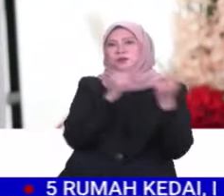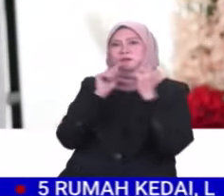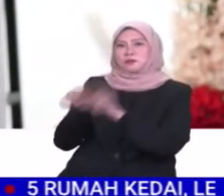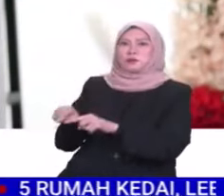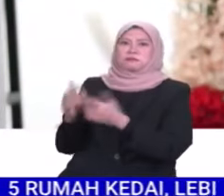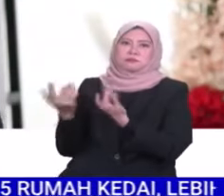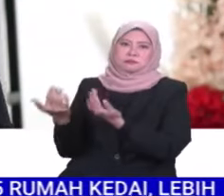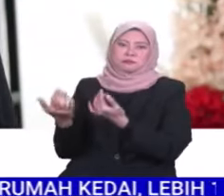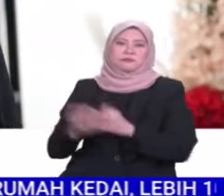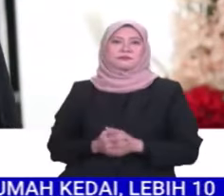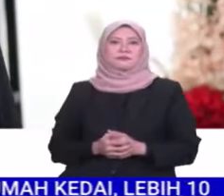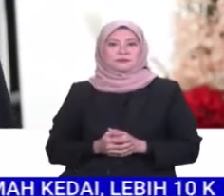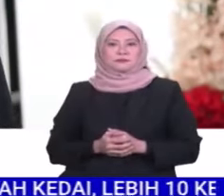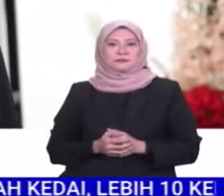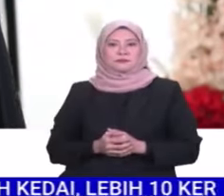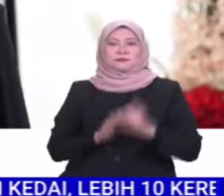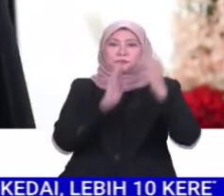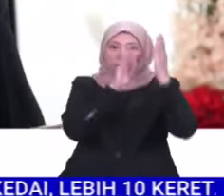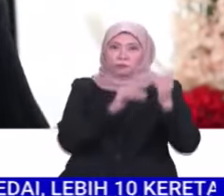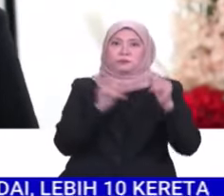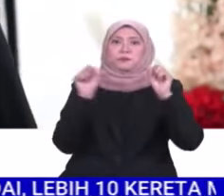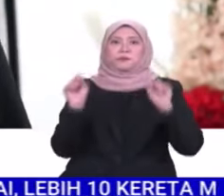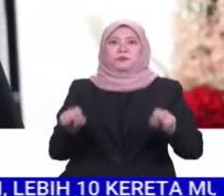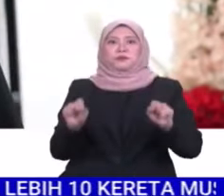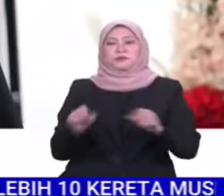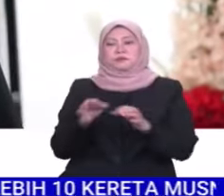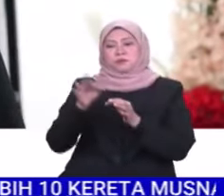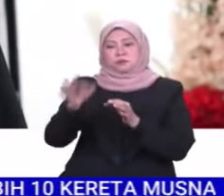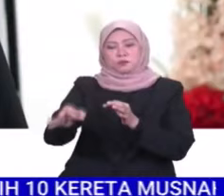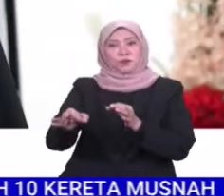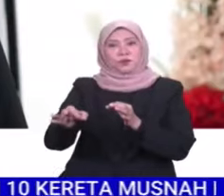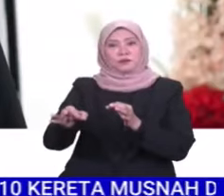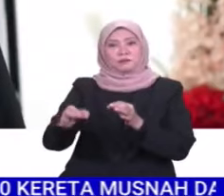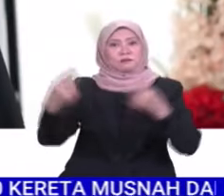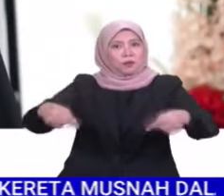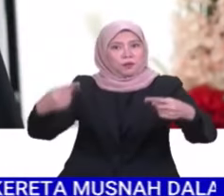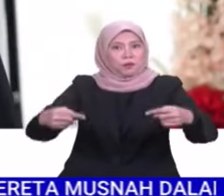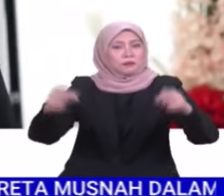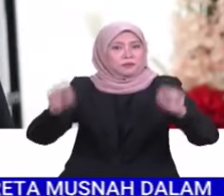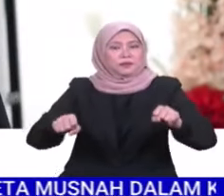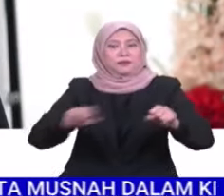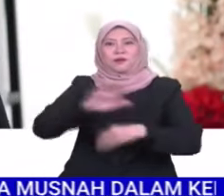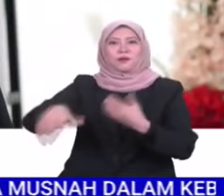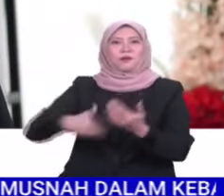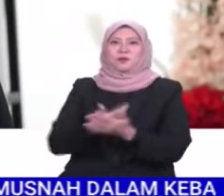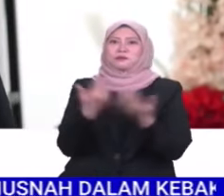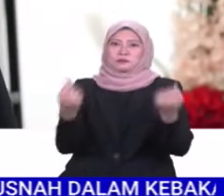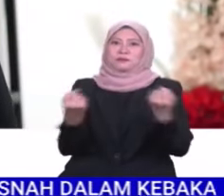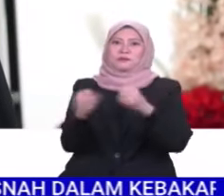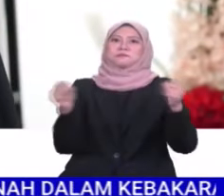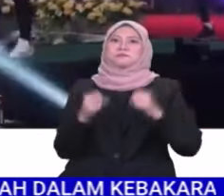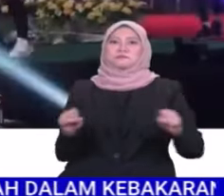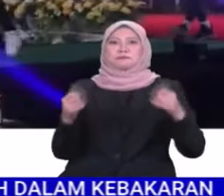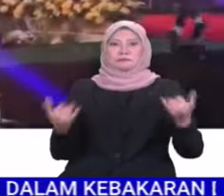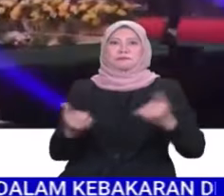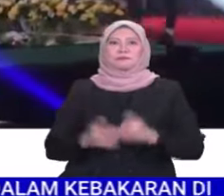lah. We hope we can postpone the game and then everybody can prepare well lah.